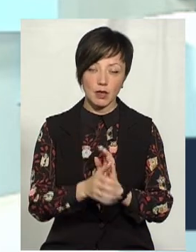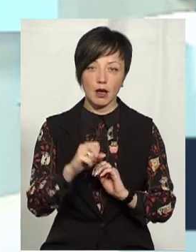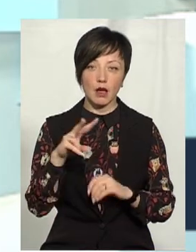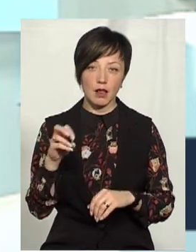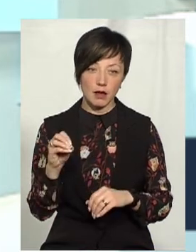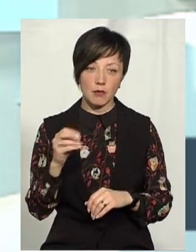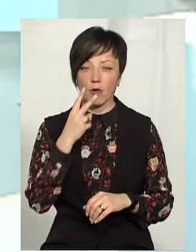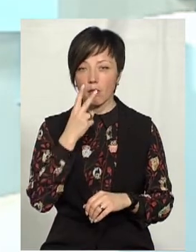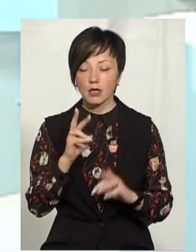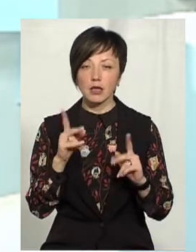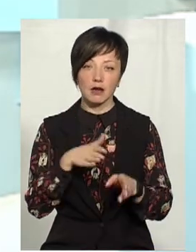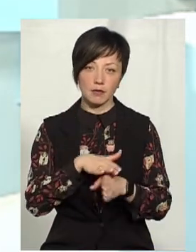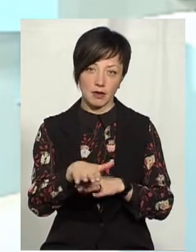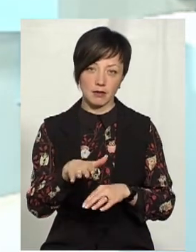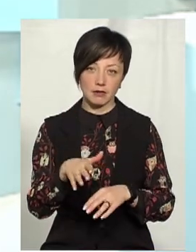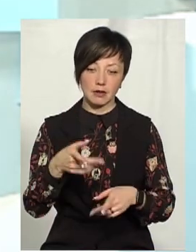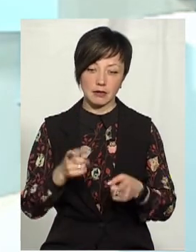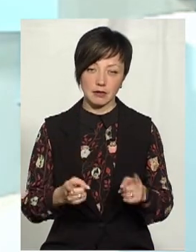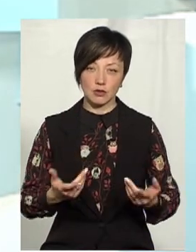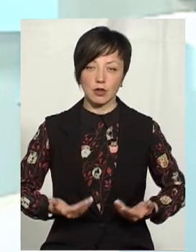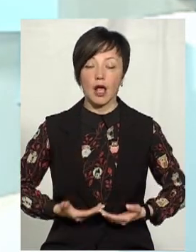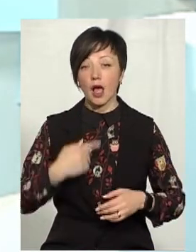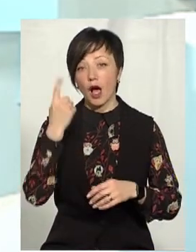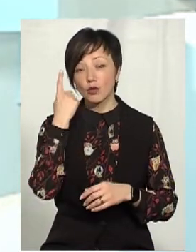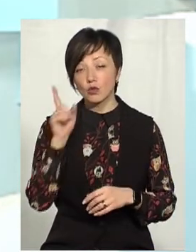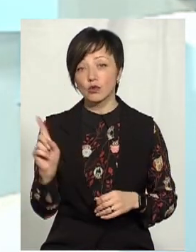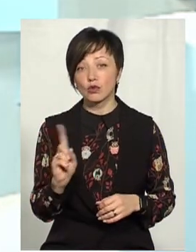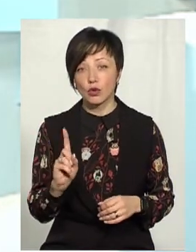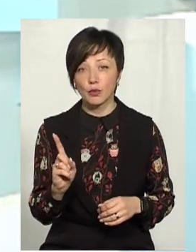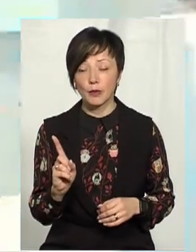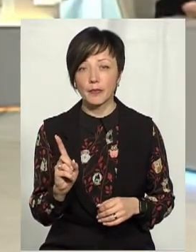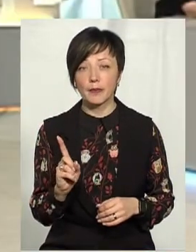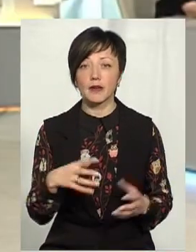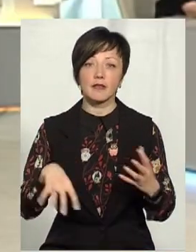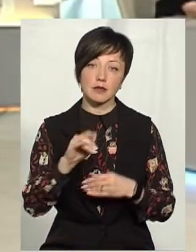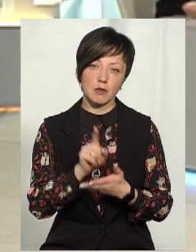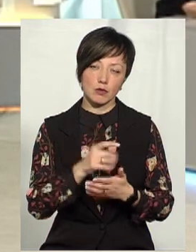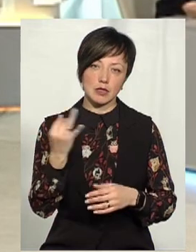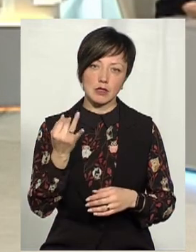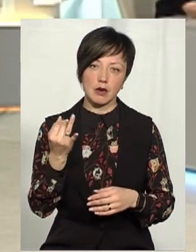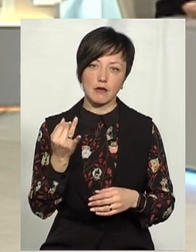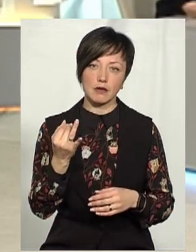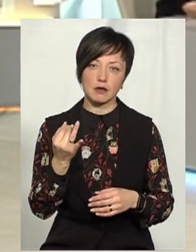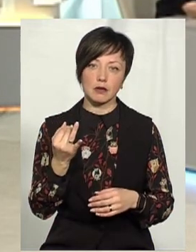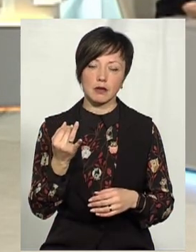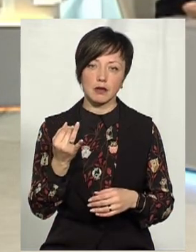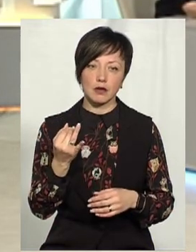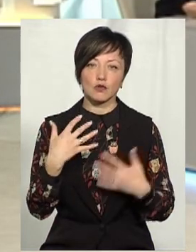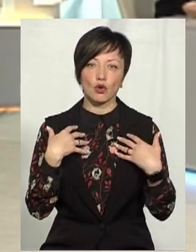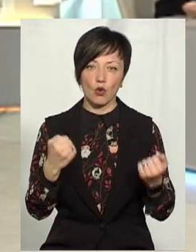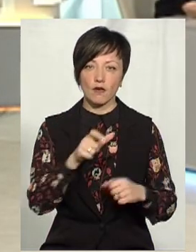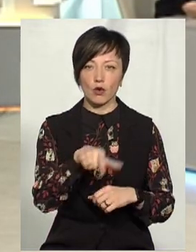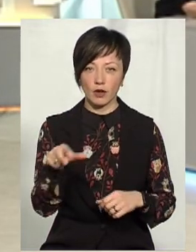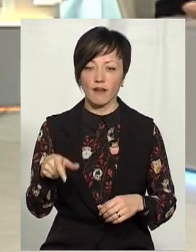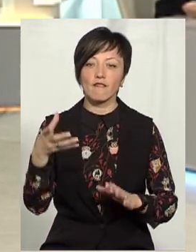але побачимо, як це буде на практиці відбуватися. Я думаю, що ну, всі мають бути зацікавлені в здоров'ї людей, і в тому числі